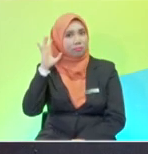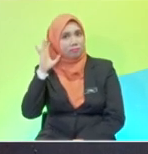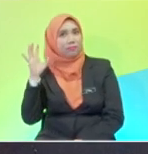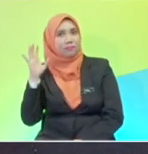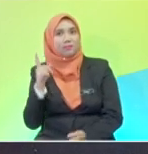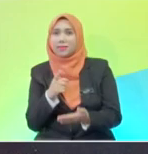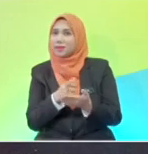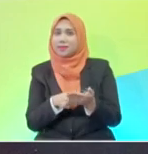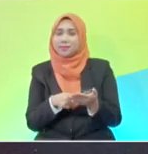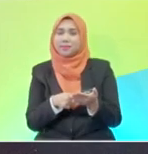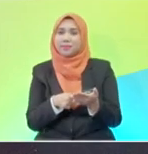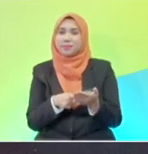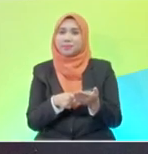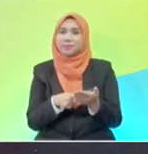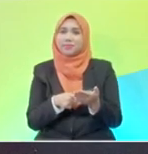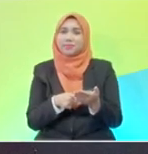nah